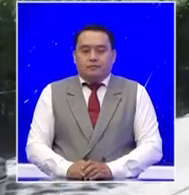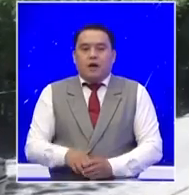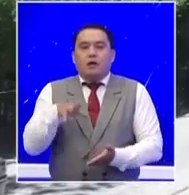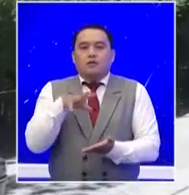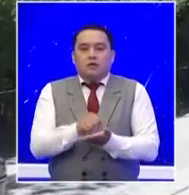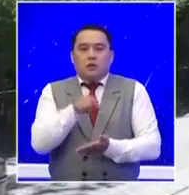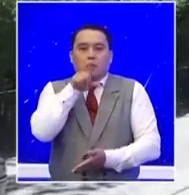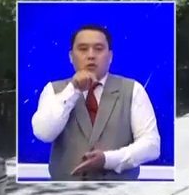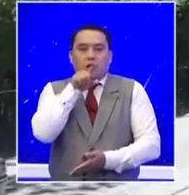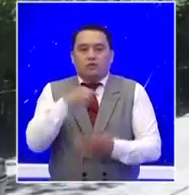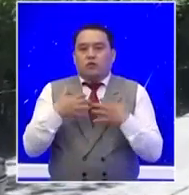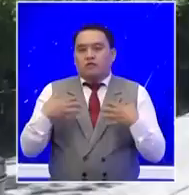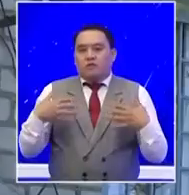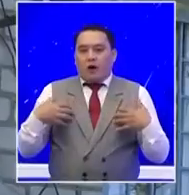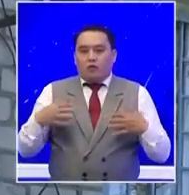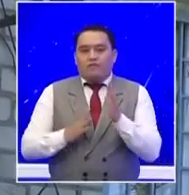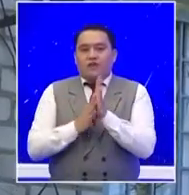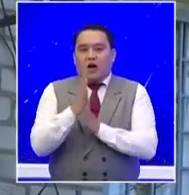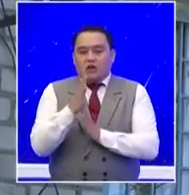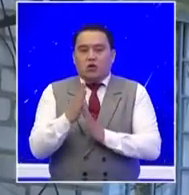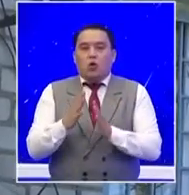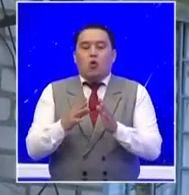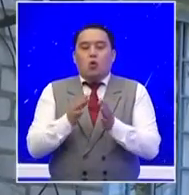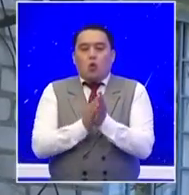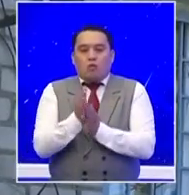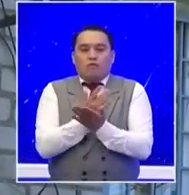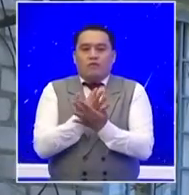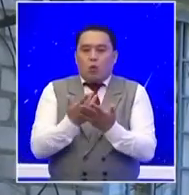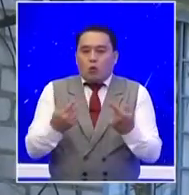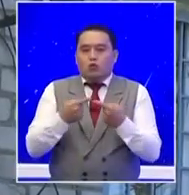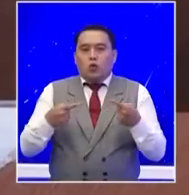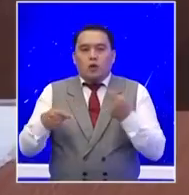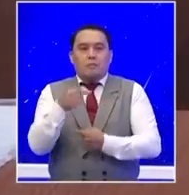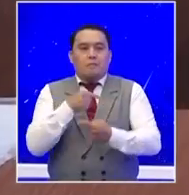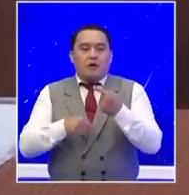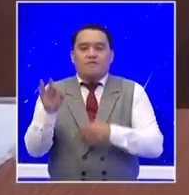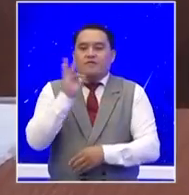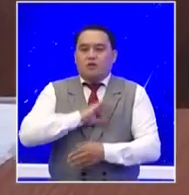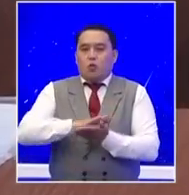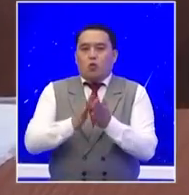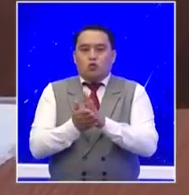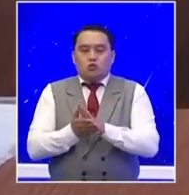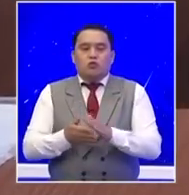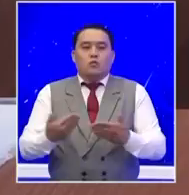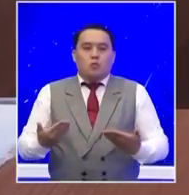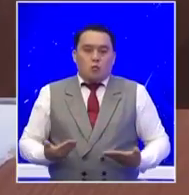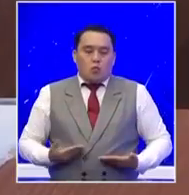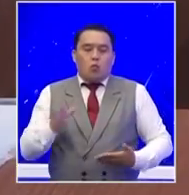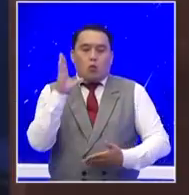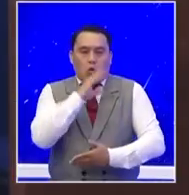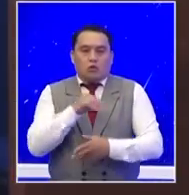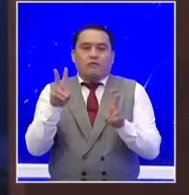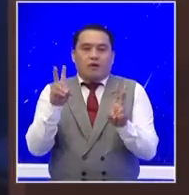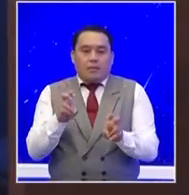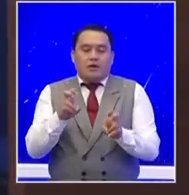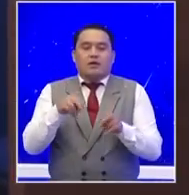Заниматься птицеводством, животноводством, выращиванием овощных культур или иным бизнесом на выгодных условиях жители уже несколько лет могут в